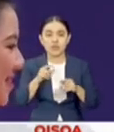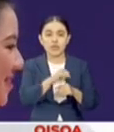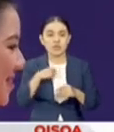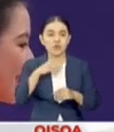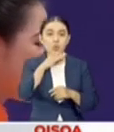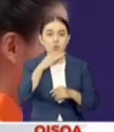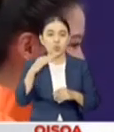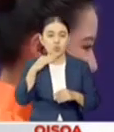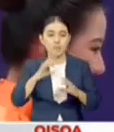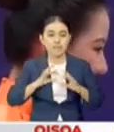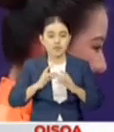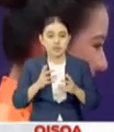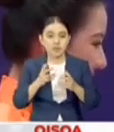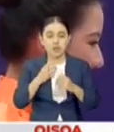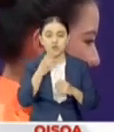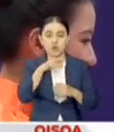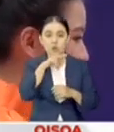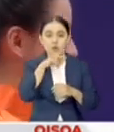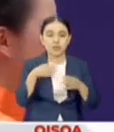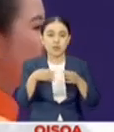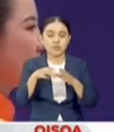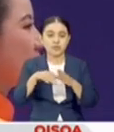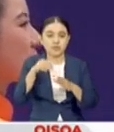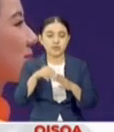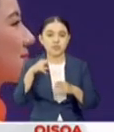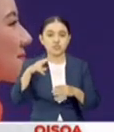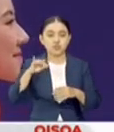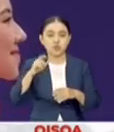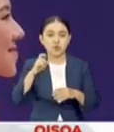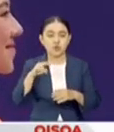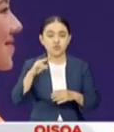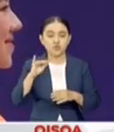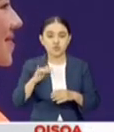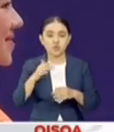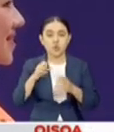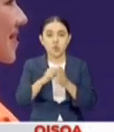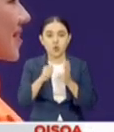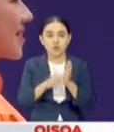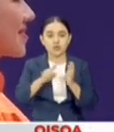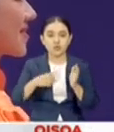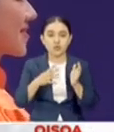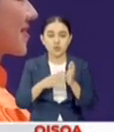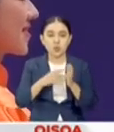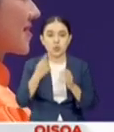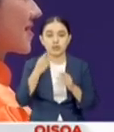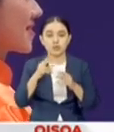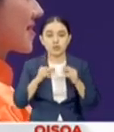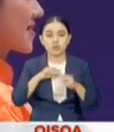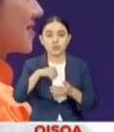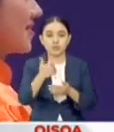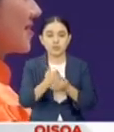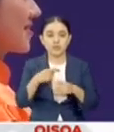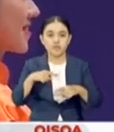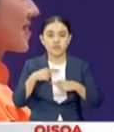ko'p medallar jamg'arayotgan Janubiy Koreya terma jamoasi vakili Jin Hon Jun ustidan 16-9 hisobida ustun kelib, final